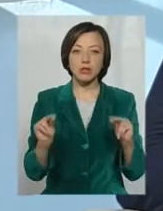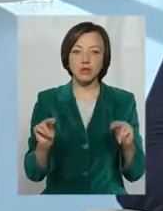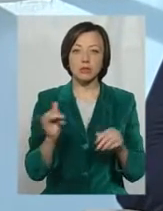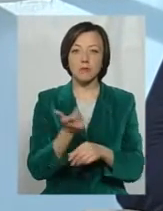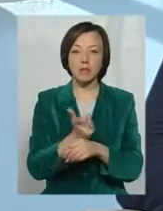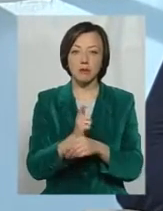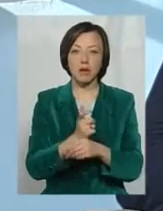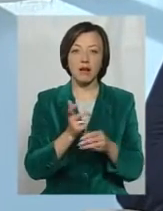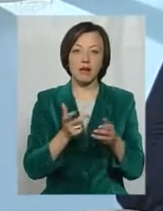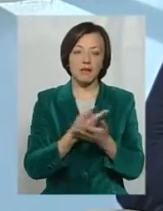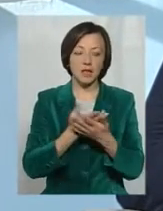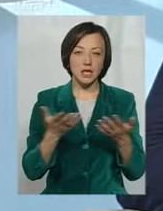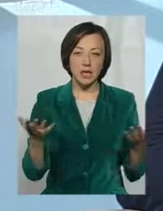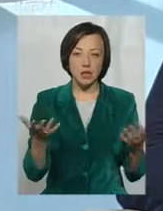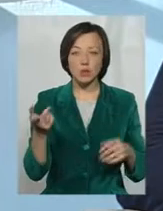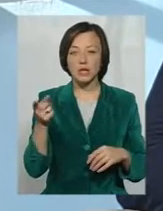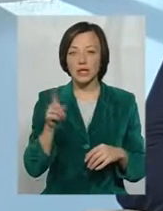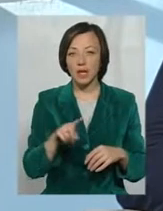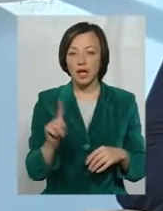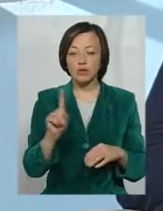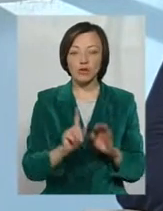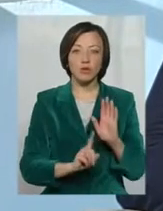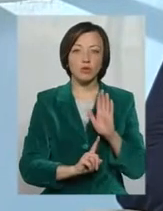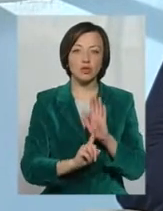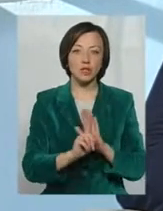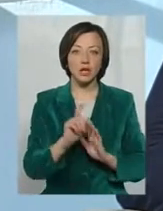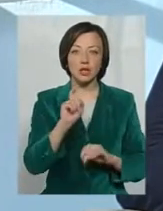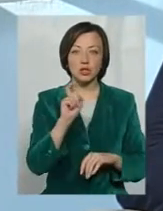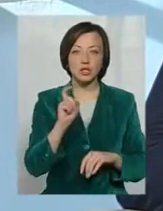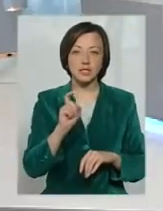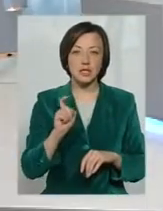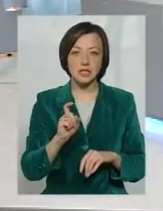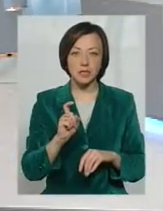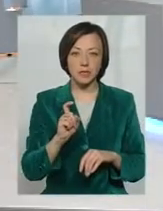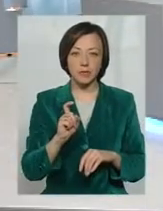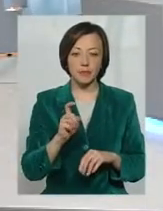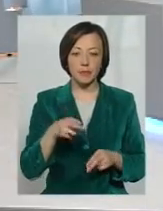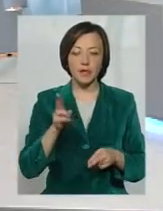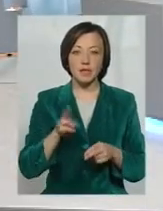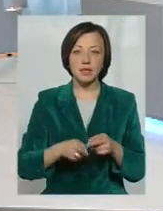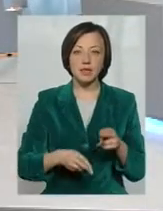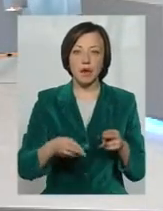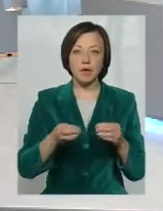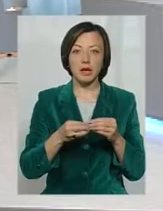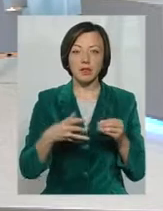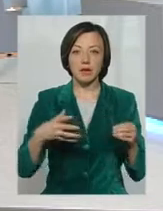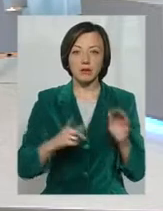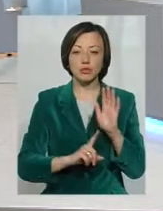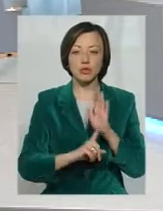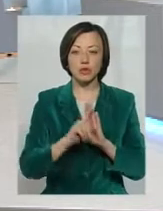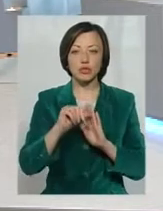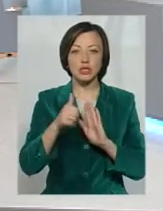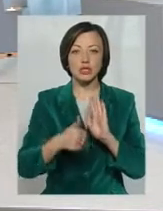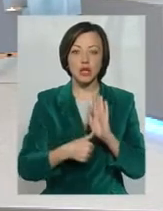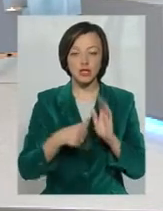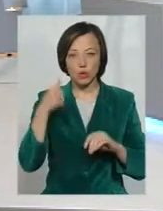максимально відкритою, стало те, що починаючи з десь кінця 2015-го, початку